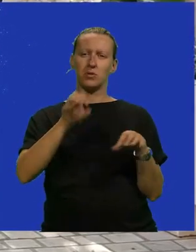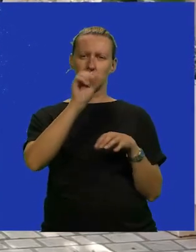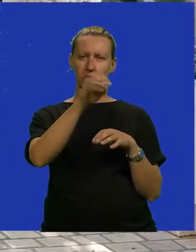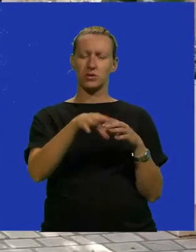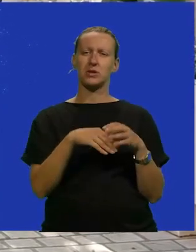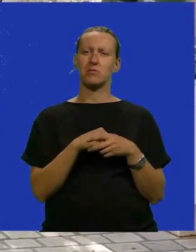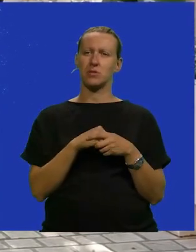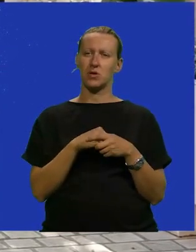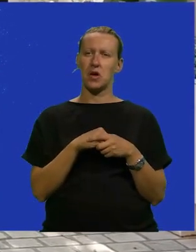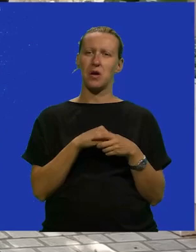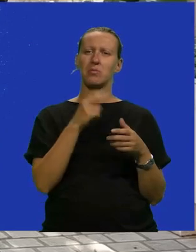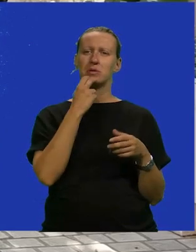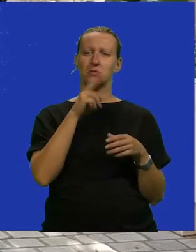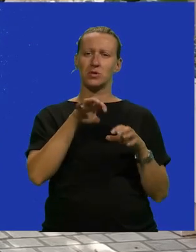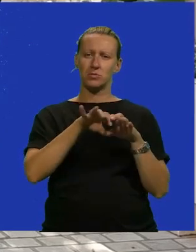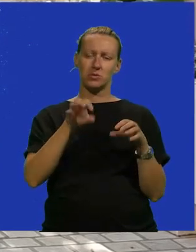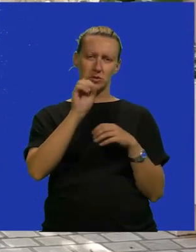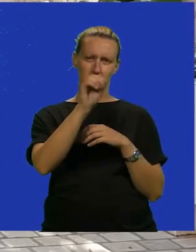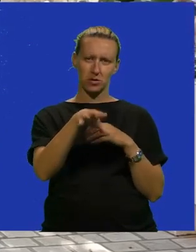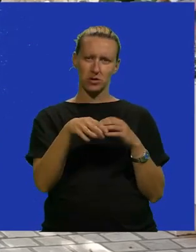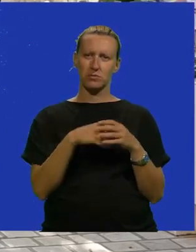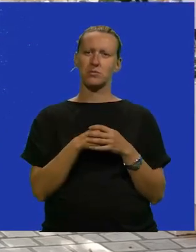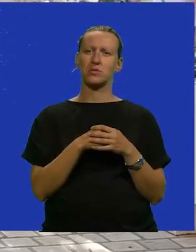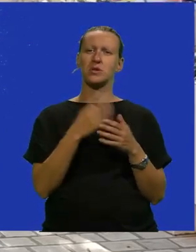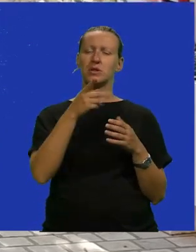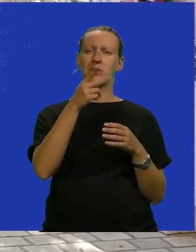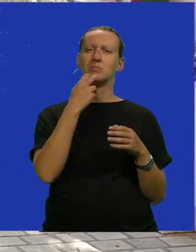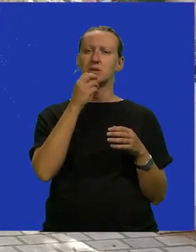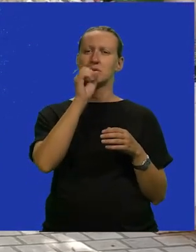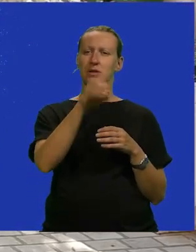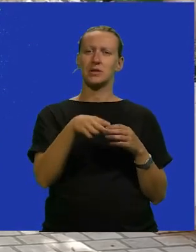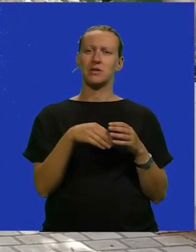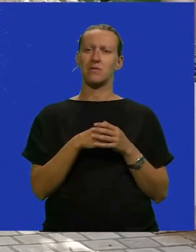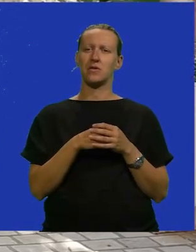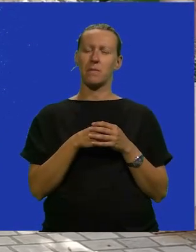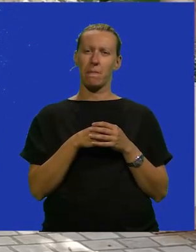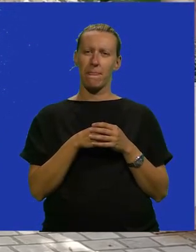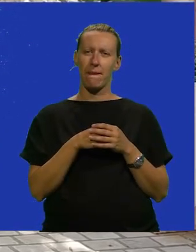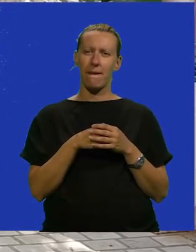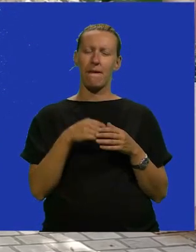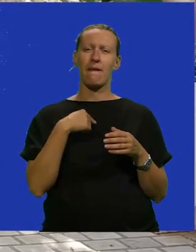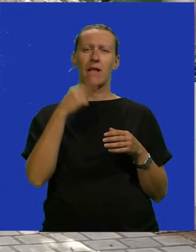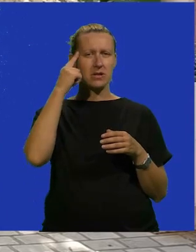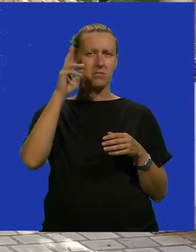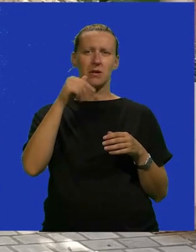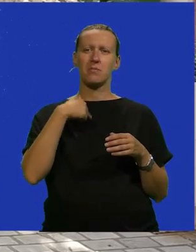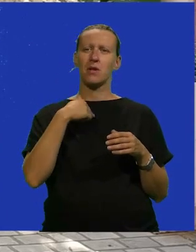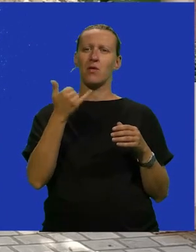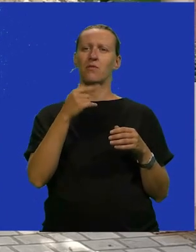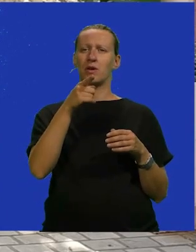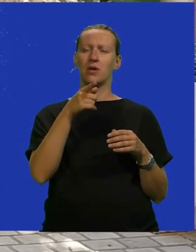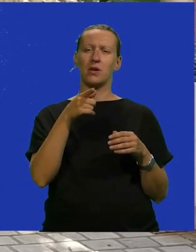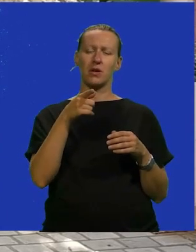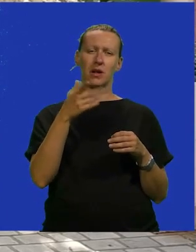posebno. Baterije moraju ići posebno. Kamo bite višnjon? Ja znam da imam ja uvijek